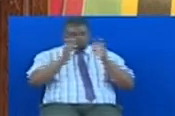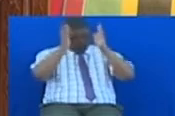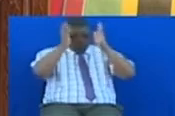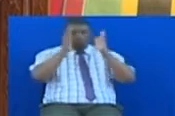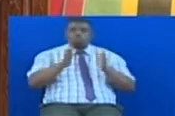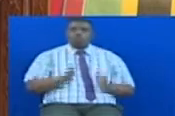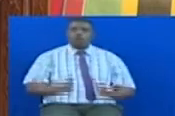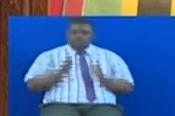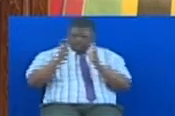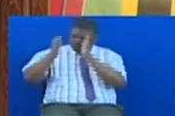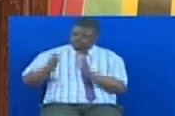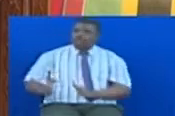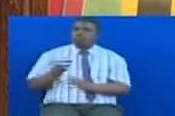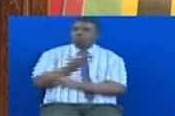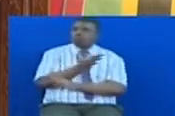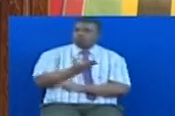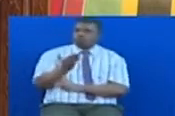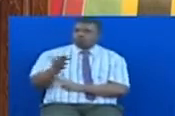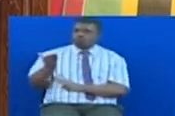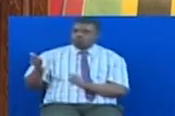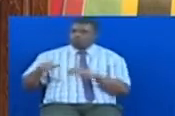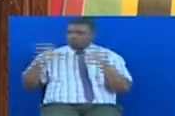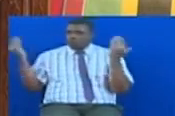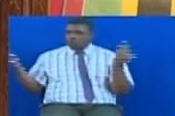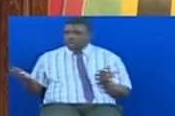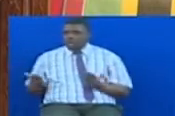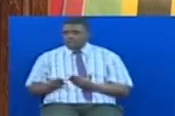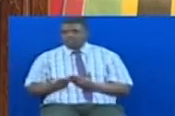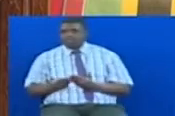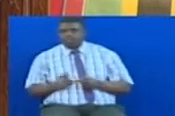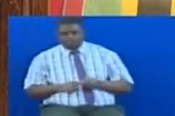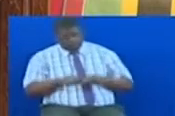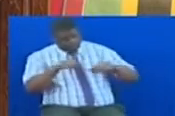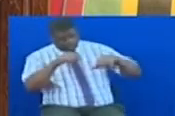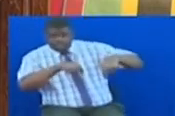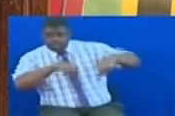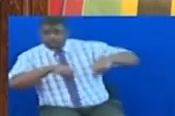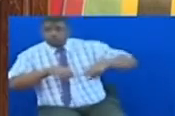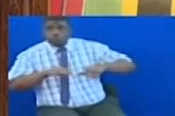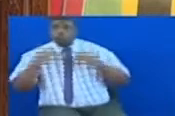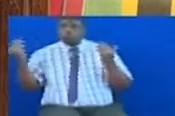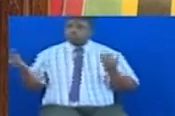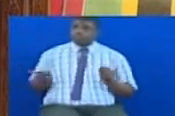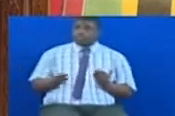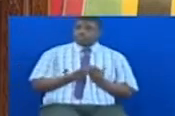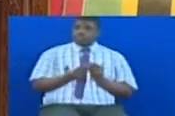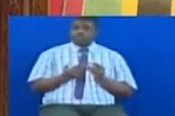yeyote duniani. Leo dunia nzima